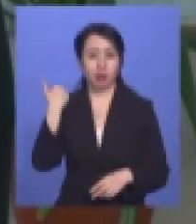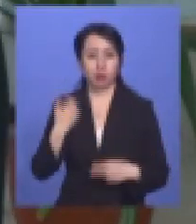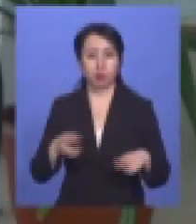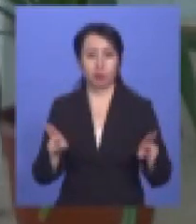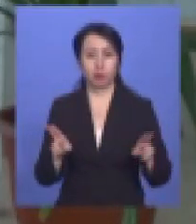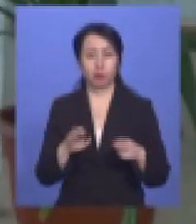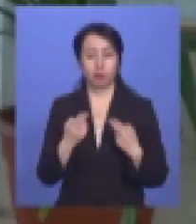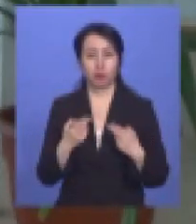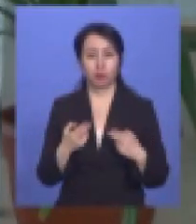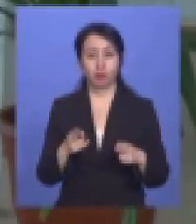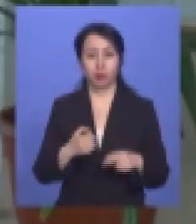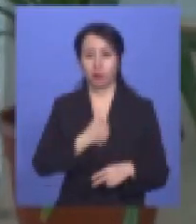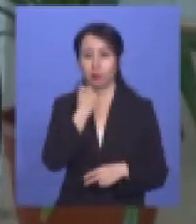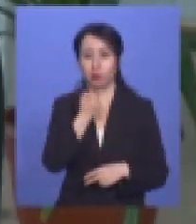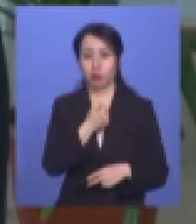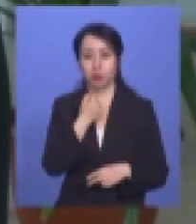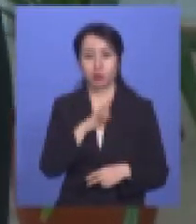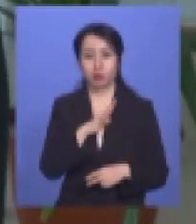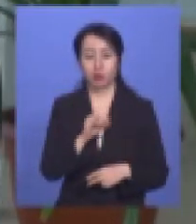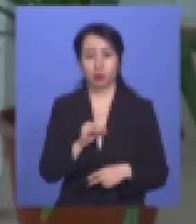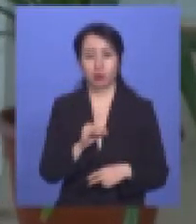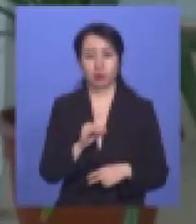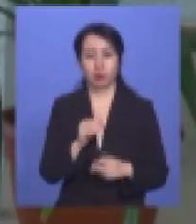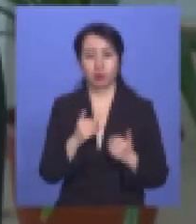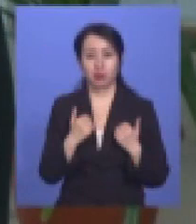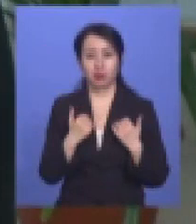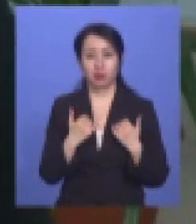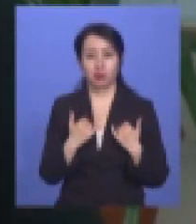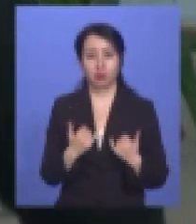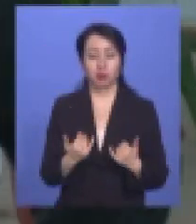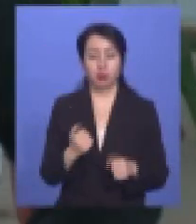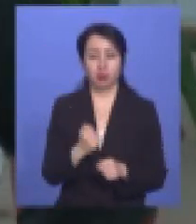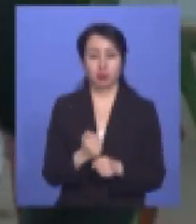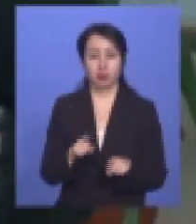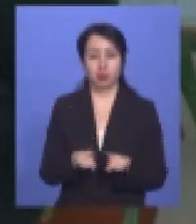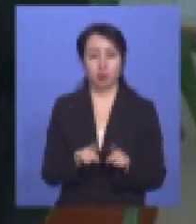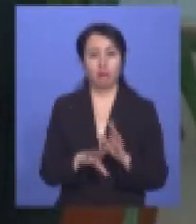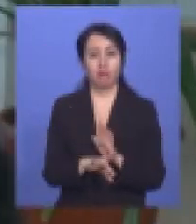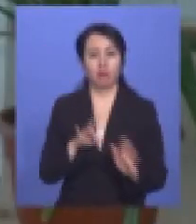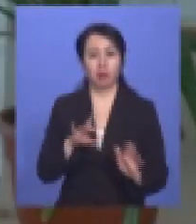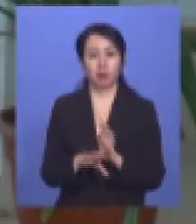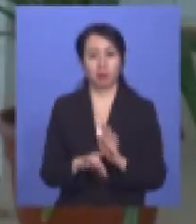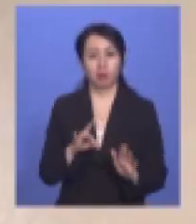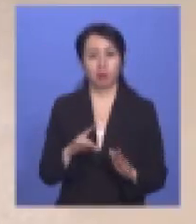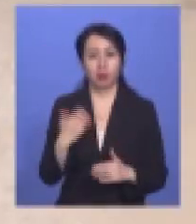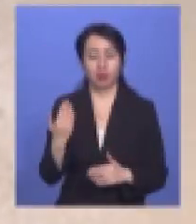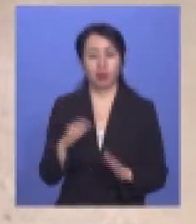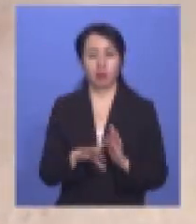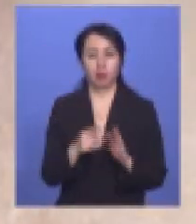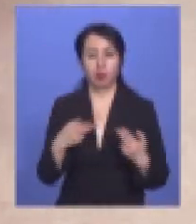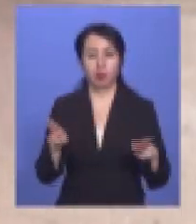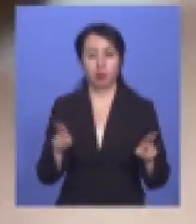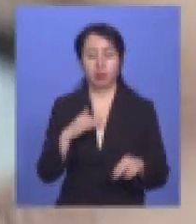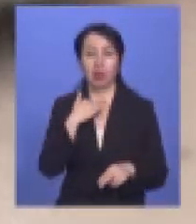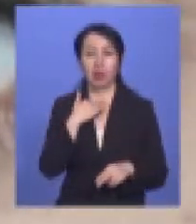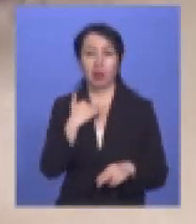но еще возраст не подходил, в принципе, под эту песню. Вот и недавно мы сделали такой выбор в сторону этой песни. Когда я пою, мне